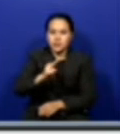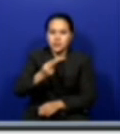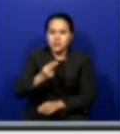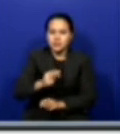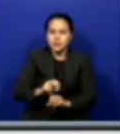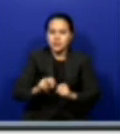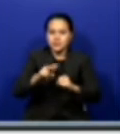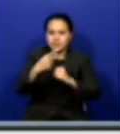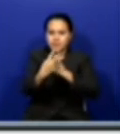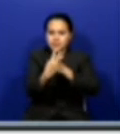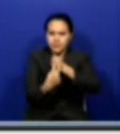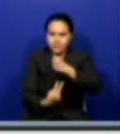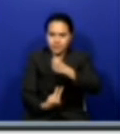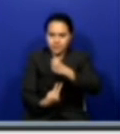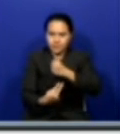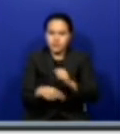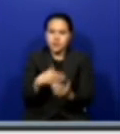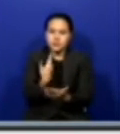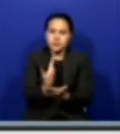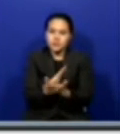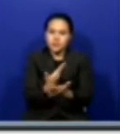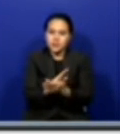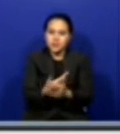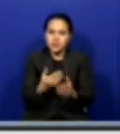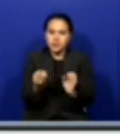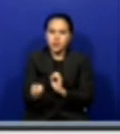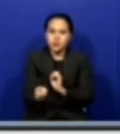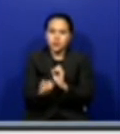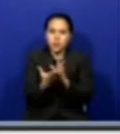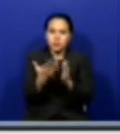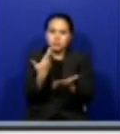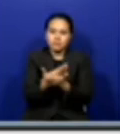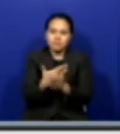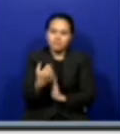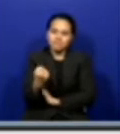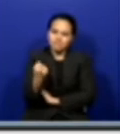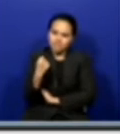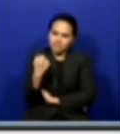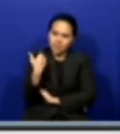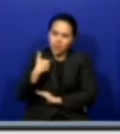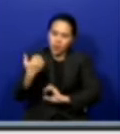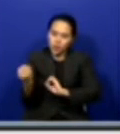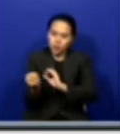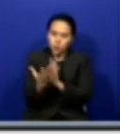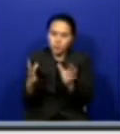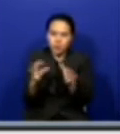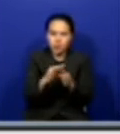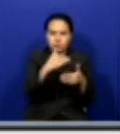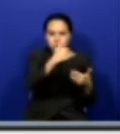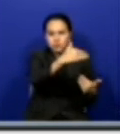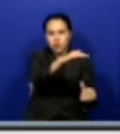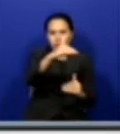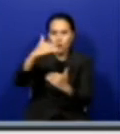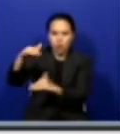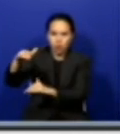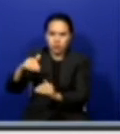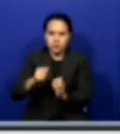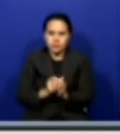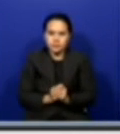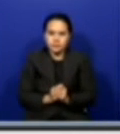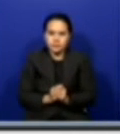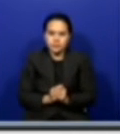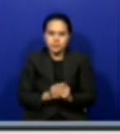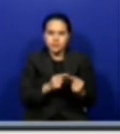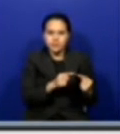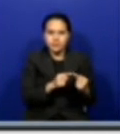อันจะทำให้เงินบาทแข็งค่ากระทบต่อการส่งออกสไลด์ถัดม